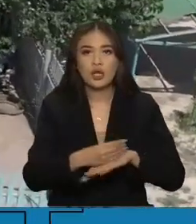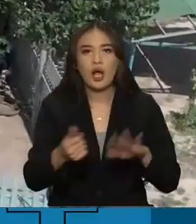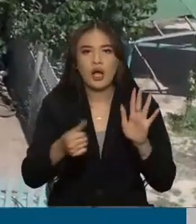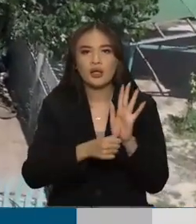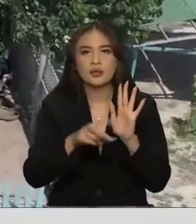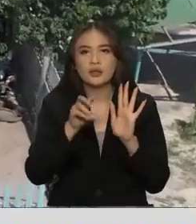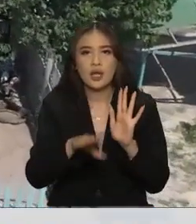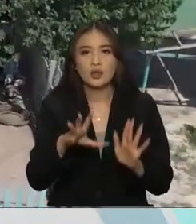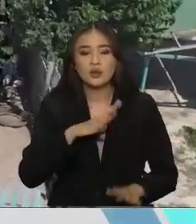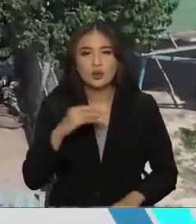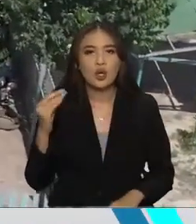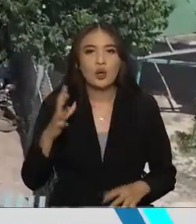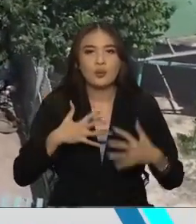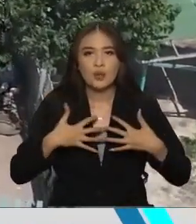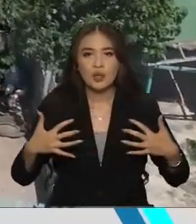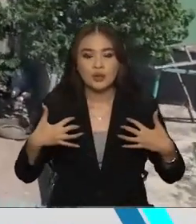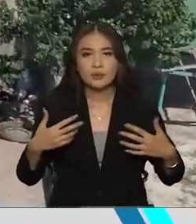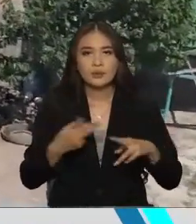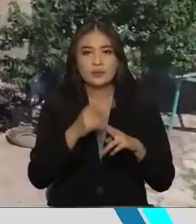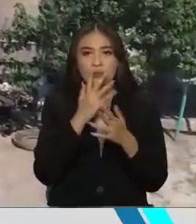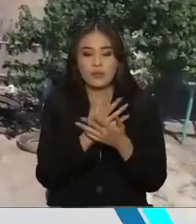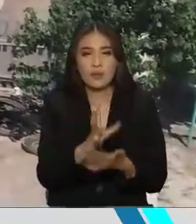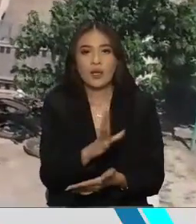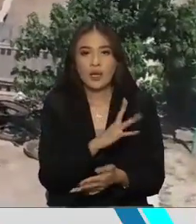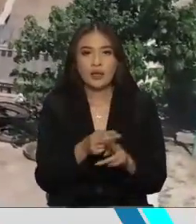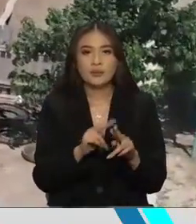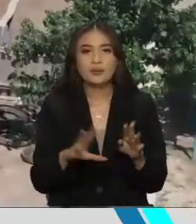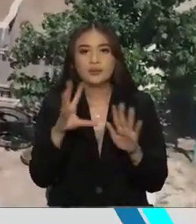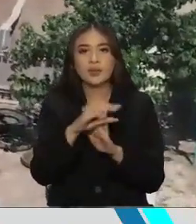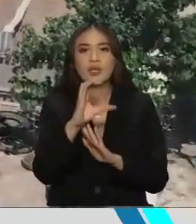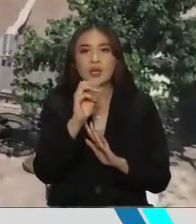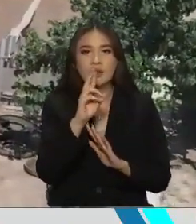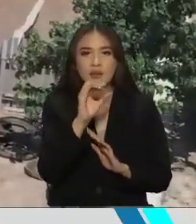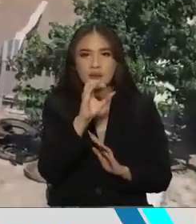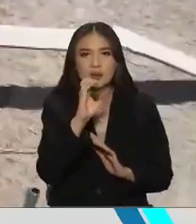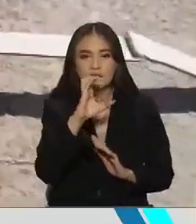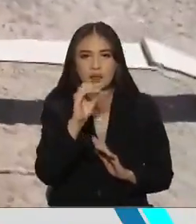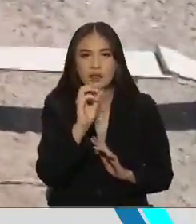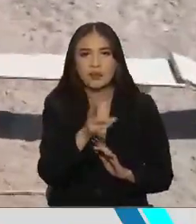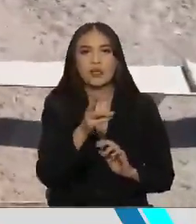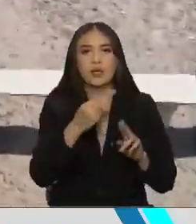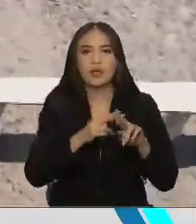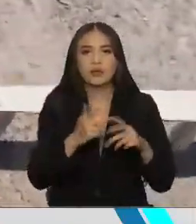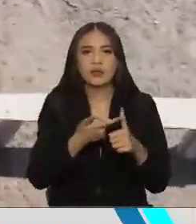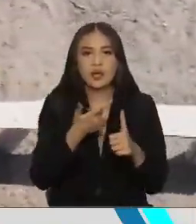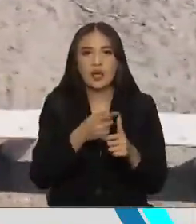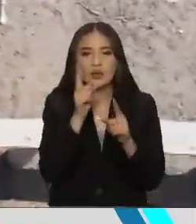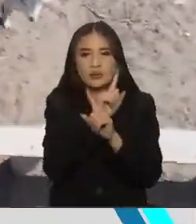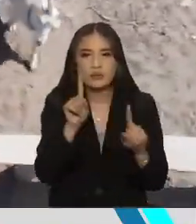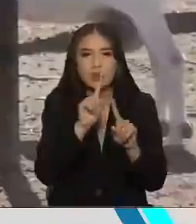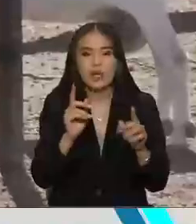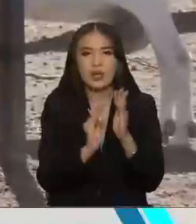жылдан бері 4 түлік асырап табысқа кенеліп отыр. Әсіресе сексек ата тұқымының Альпы және Ла-Манша деген түрлерін